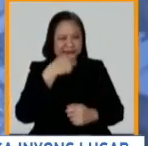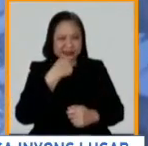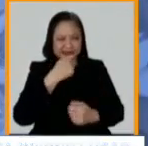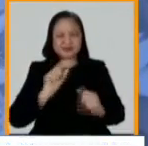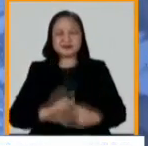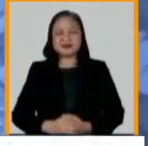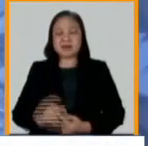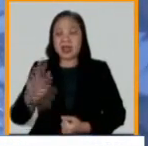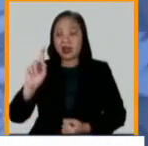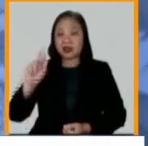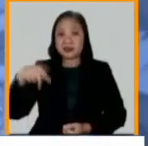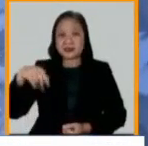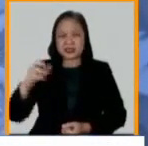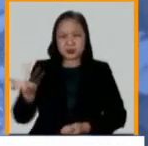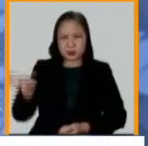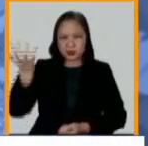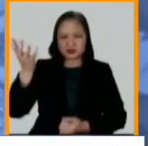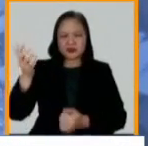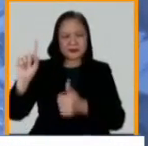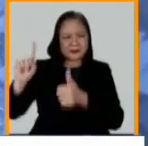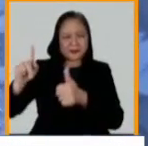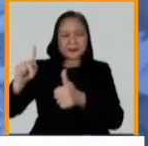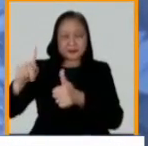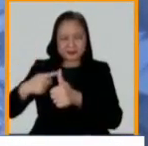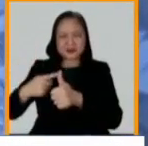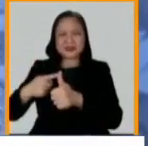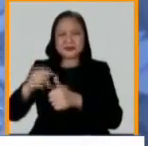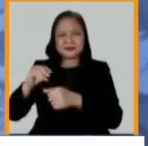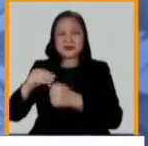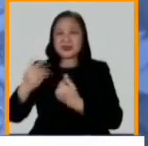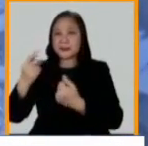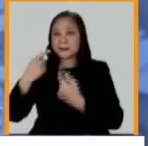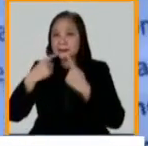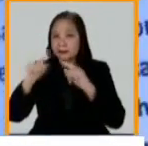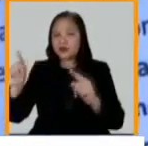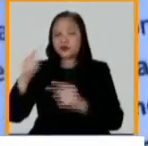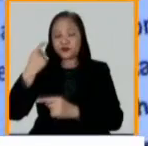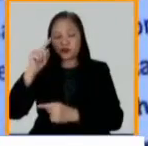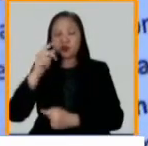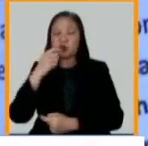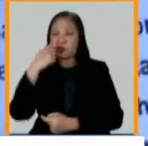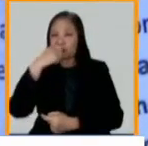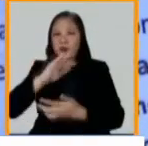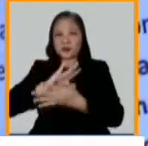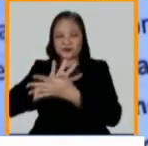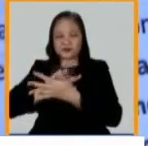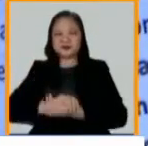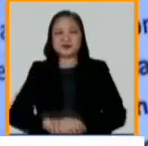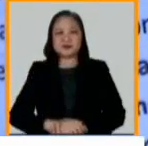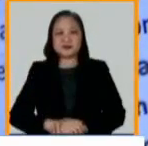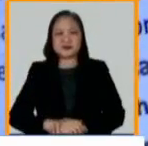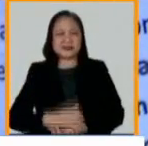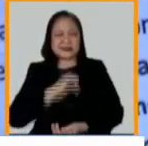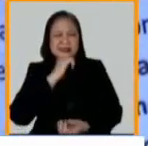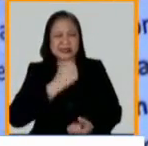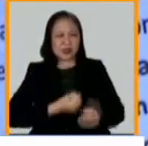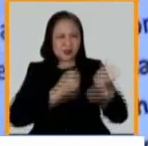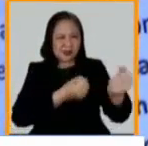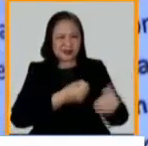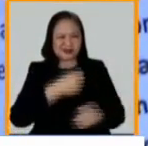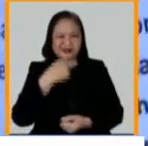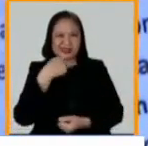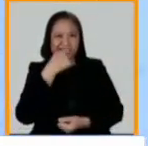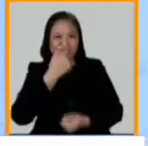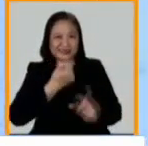at pinakamabisang paraan para sa COVID testing. Hindi naman inirekomenda ang self-test kit sa mga asymptomatic.